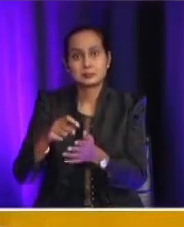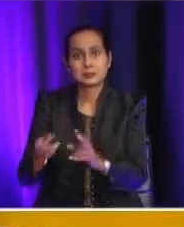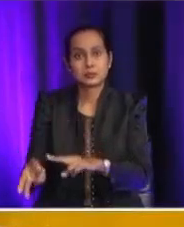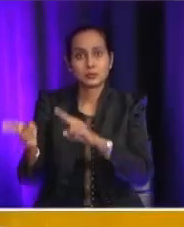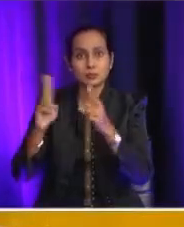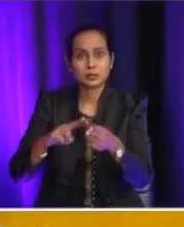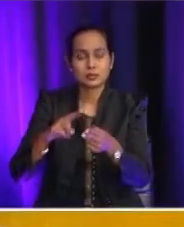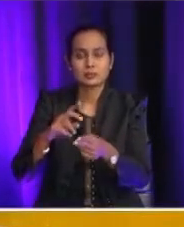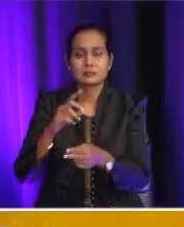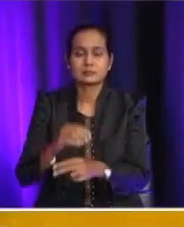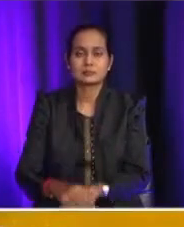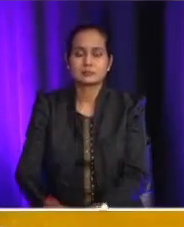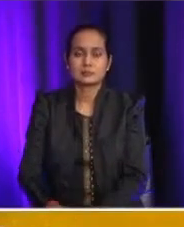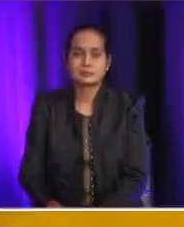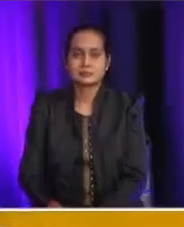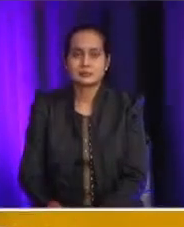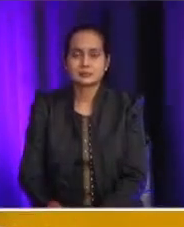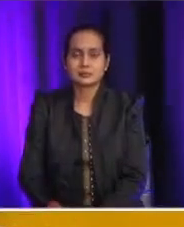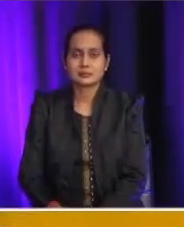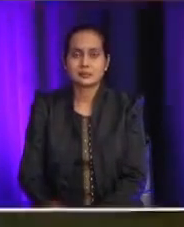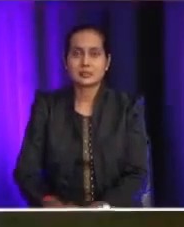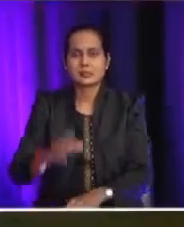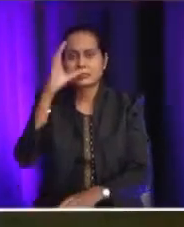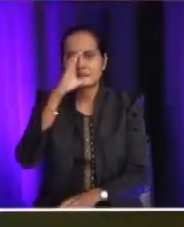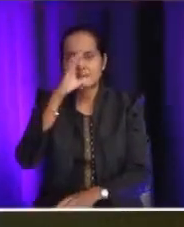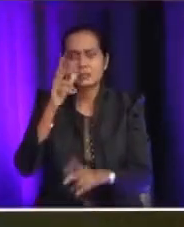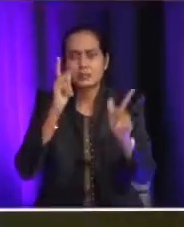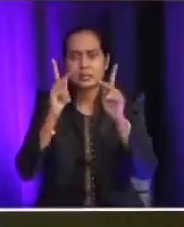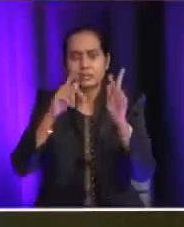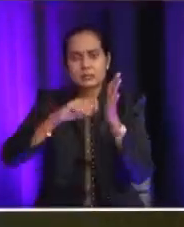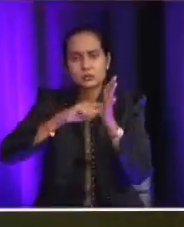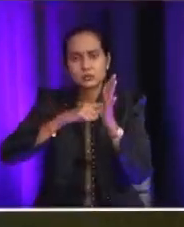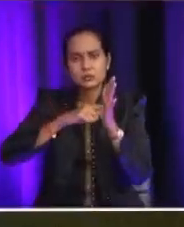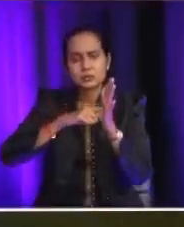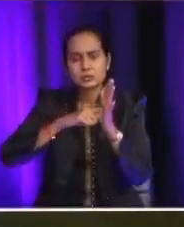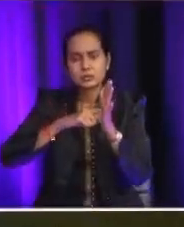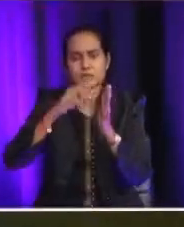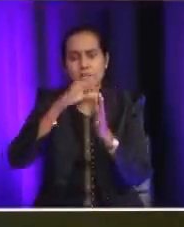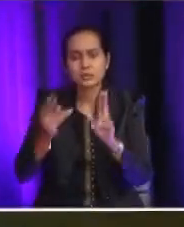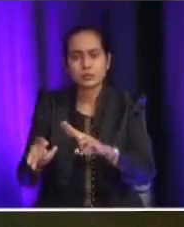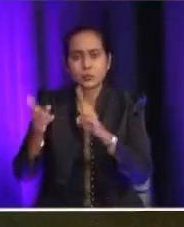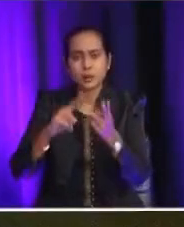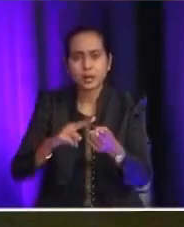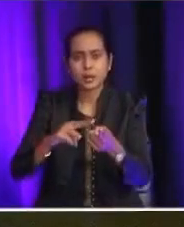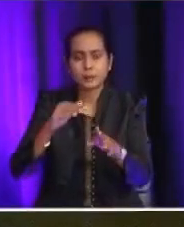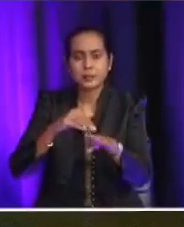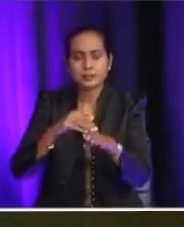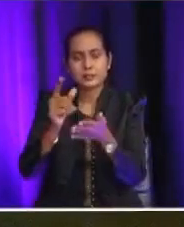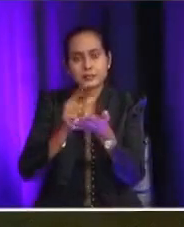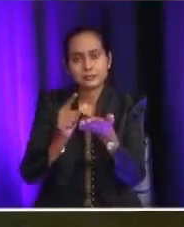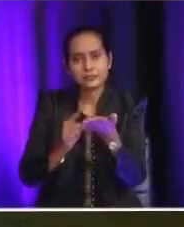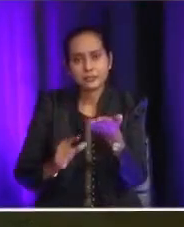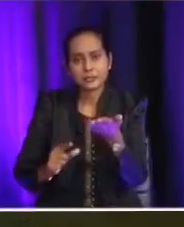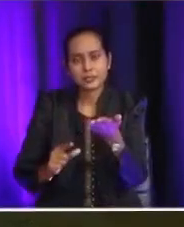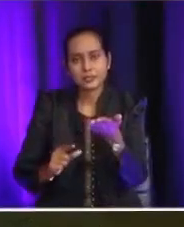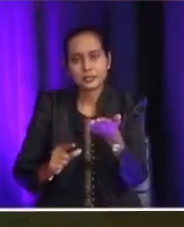daripada pembacaan. Ya, mencari kata-kata kunci di dalam petikan ini dan mengolahkan kepada bentuk grafik